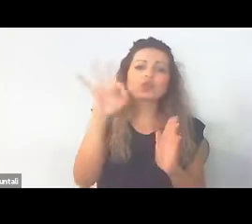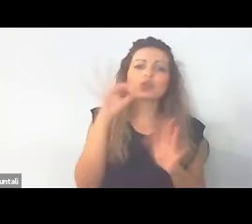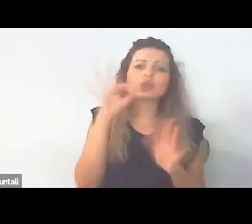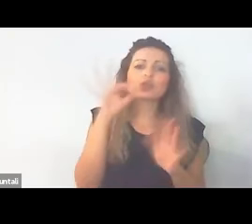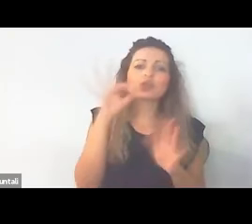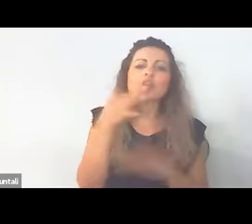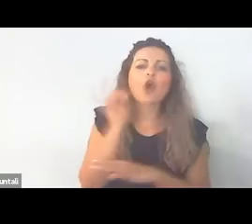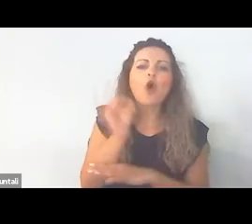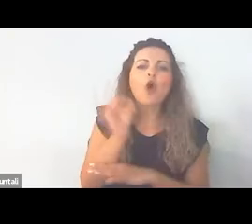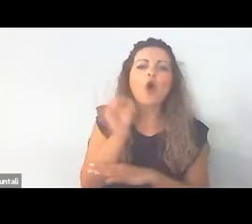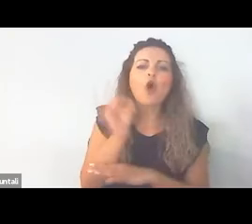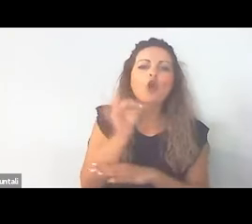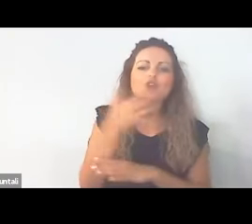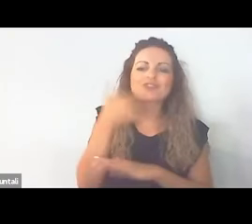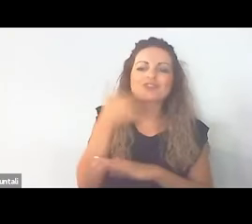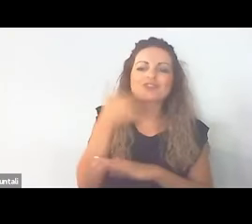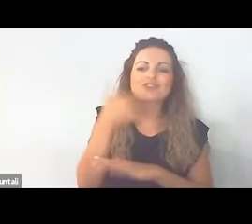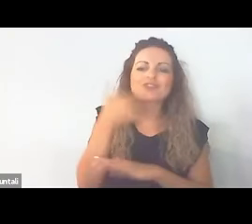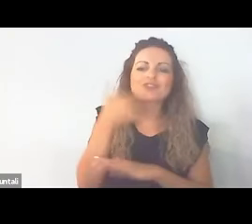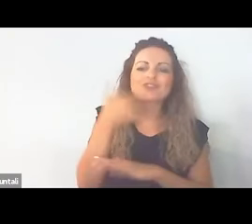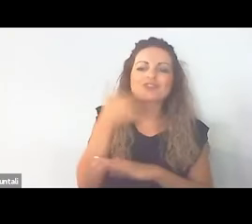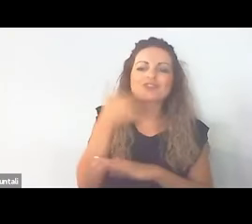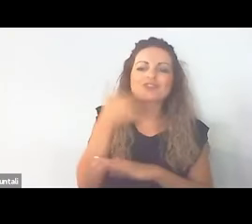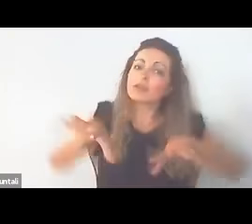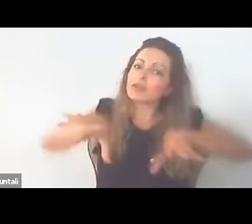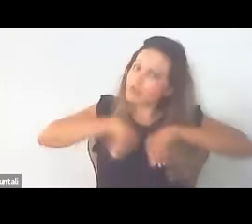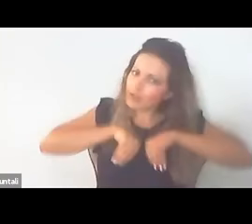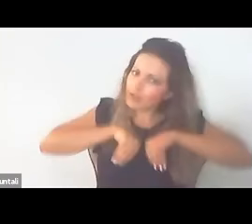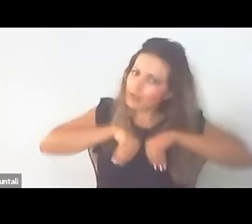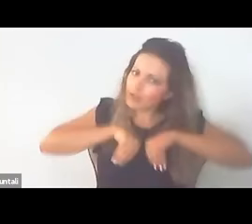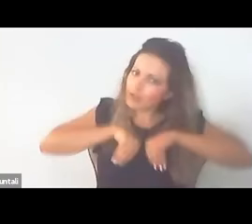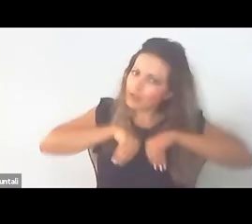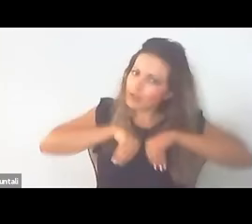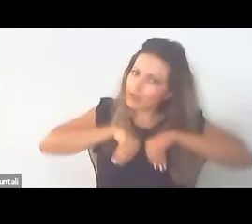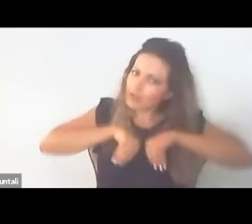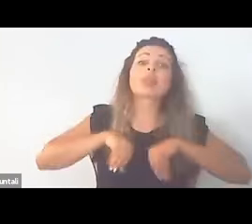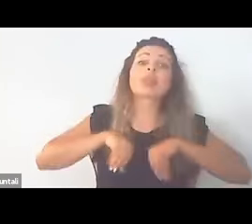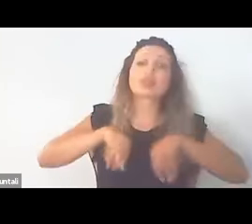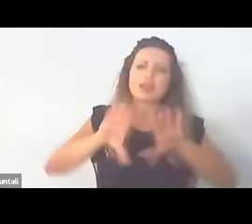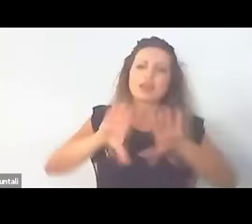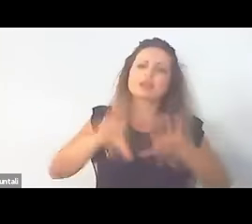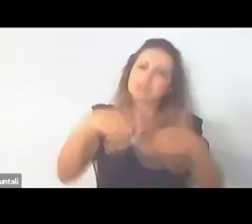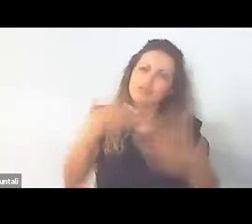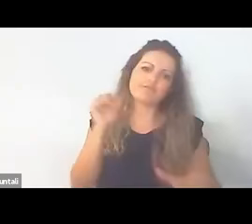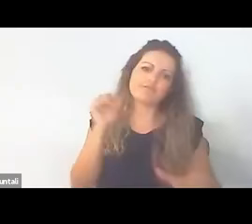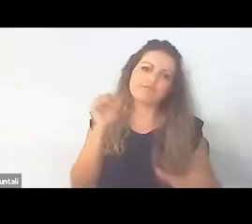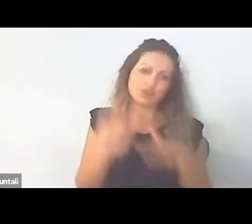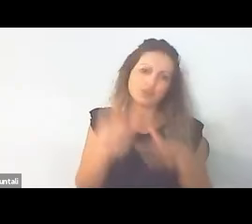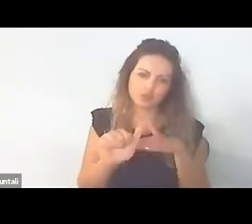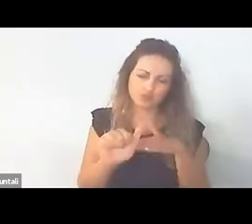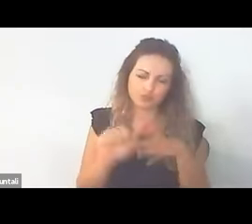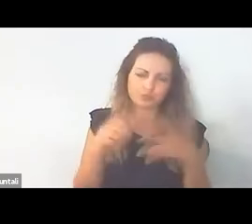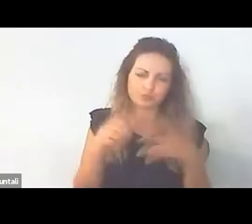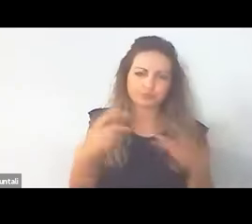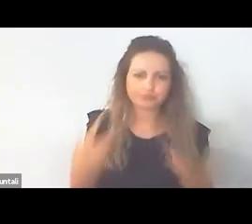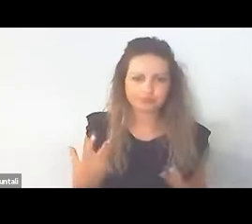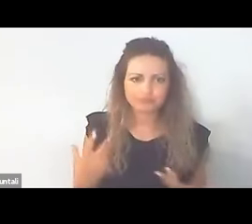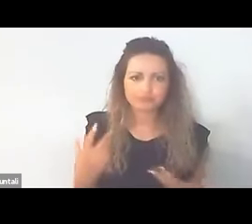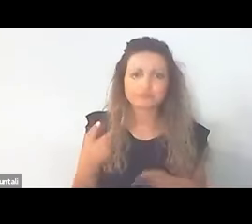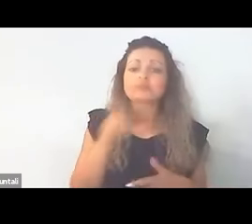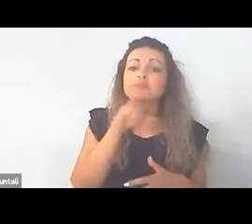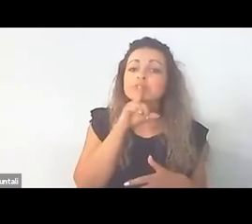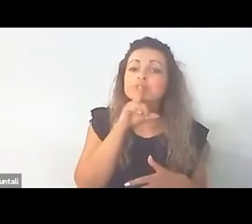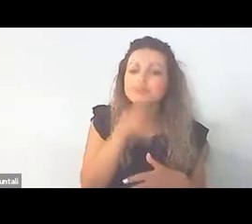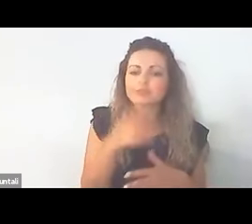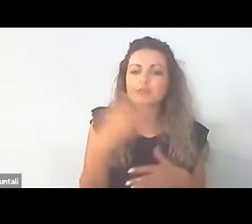Η εκστρατεία αυτή συνιστά ένα παράδειγμα επιτυχημένης στρατηγικής συνηγορίας, καθώς έπειτα από μια συνδυασμένη παρέμβαση